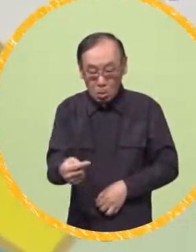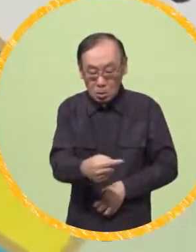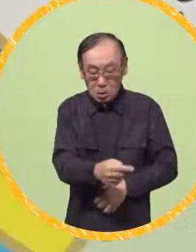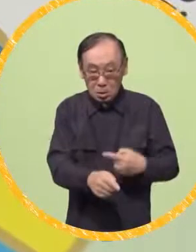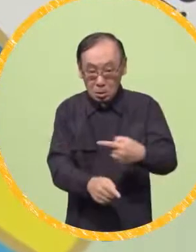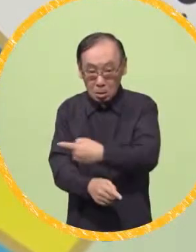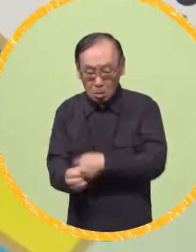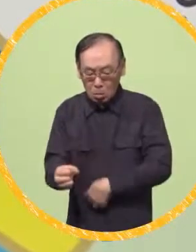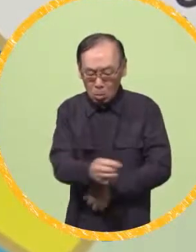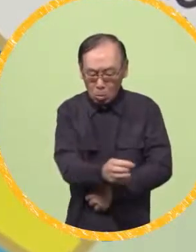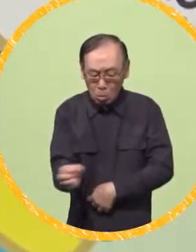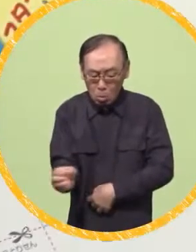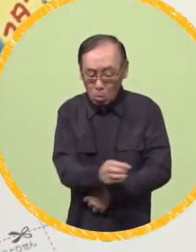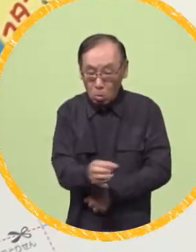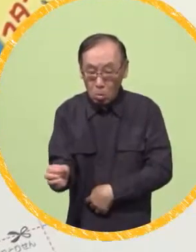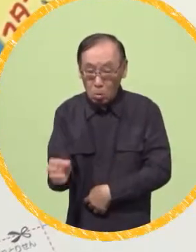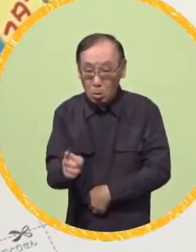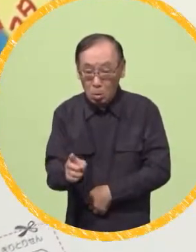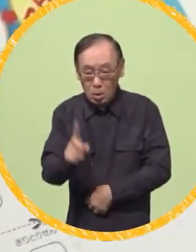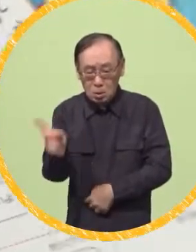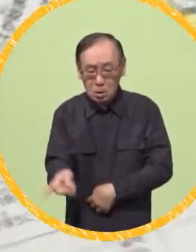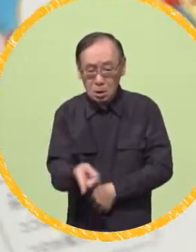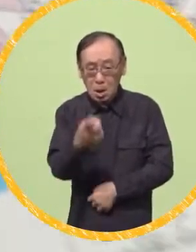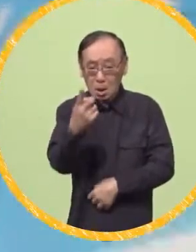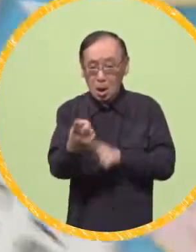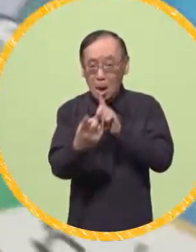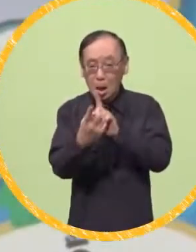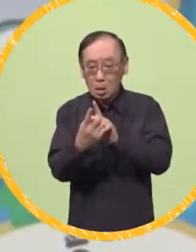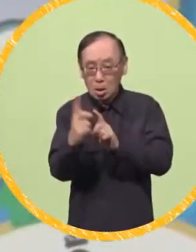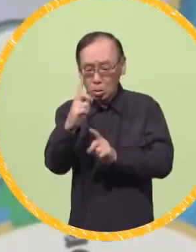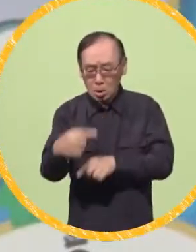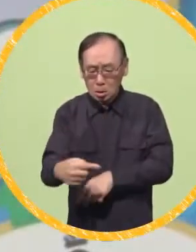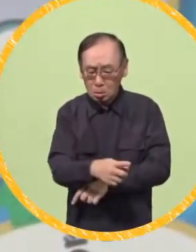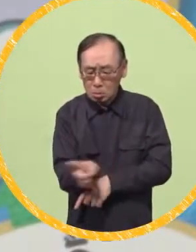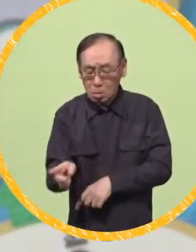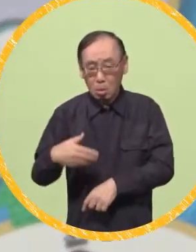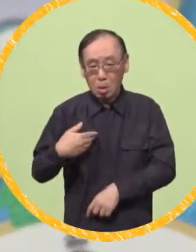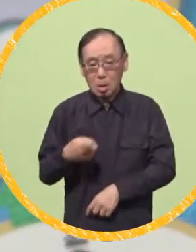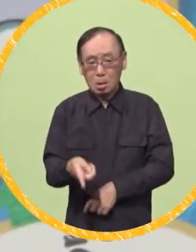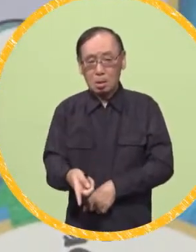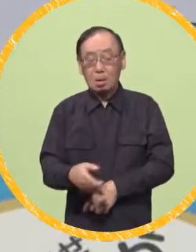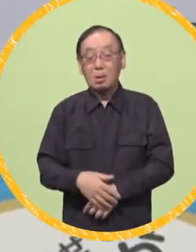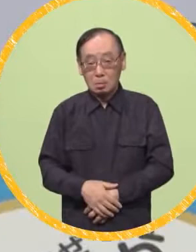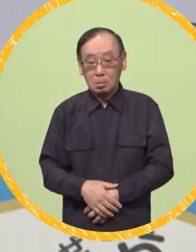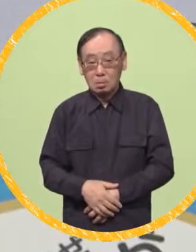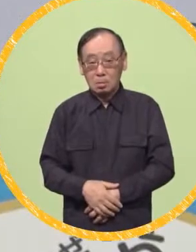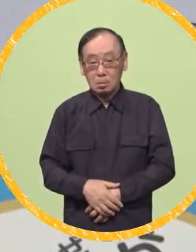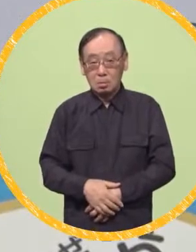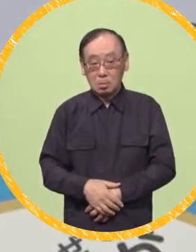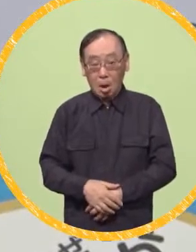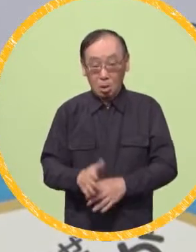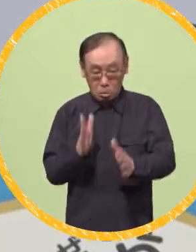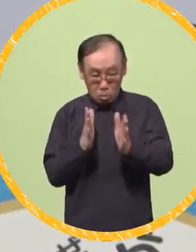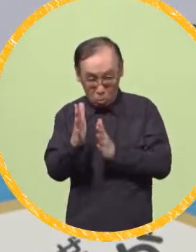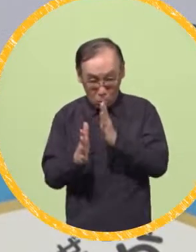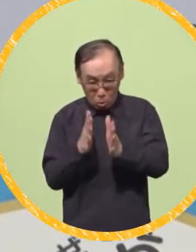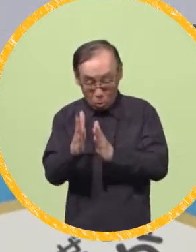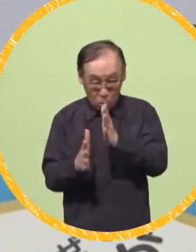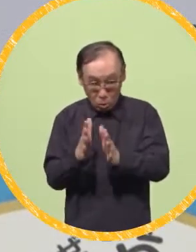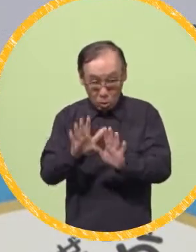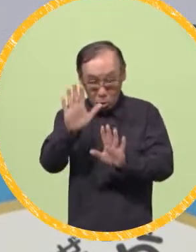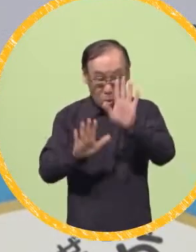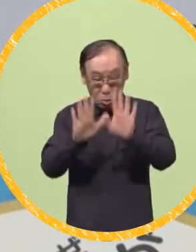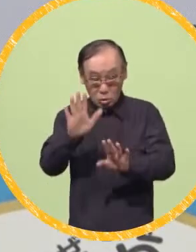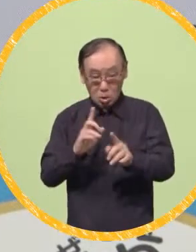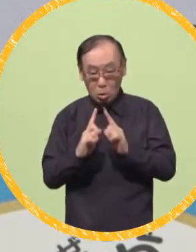ことこれは自然を相手に行われるセーリングそのものまた競技の様々な状況や用語も盛り込まれる